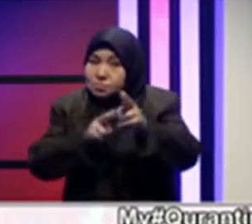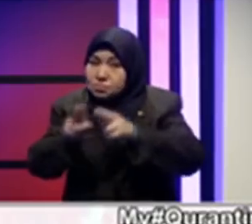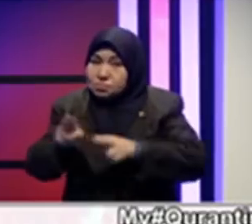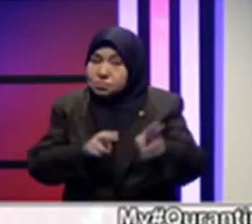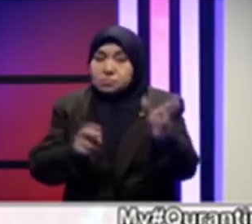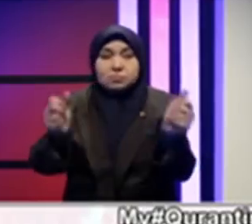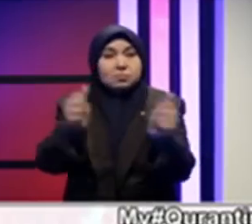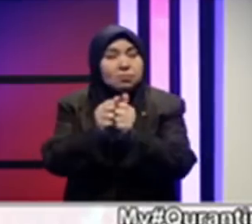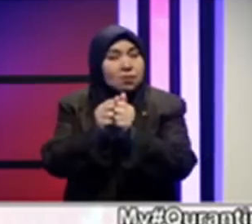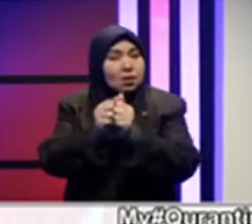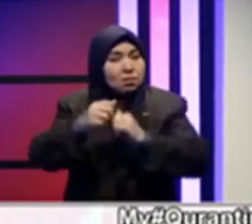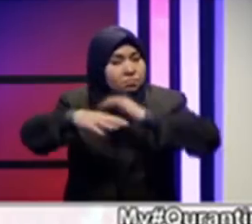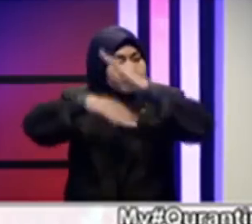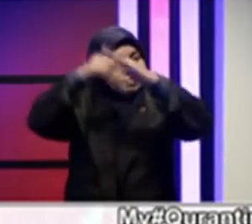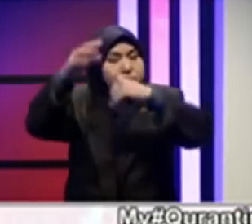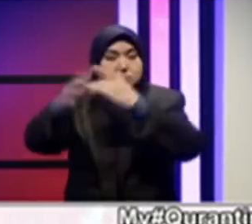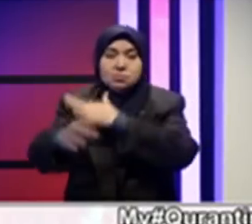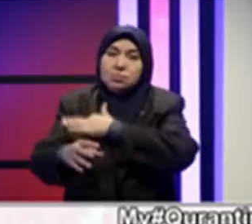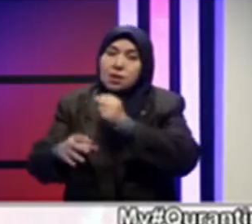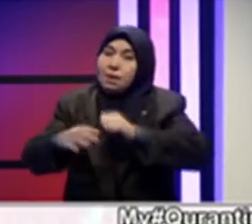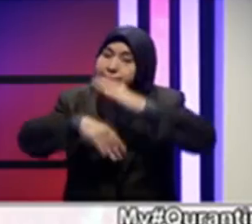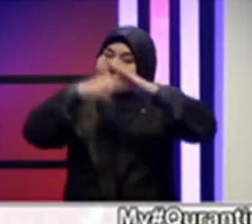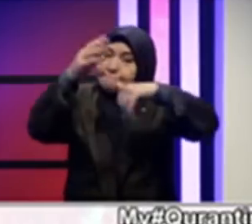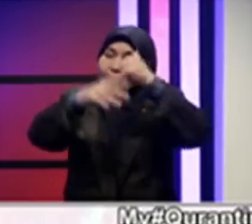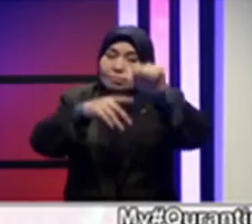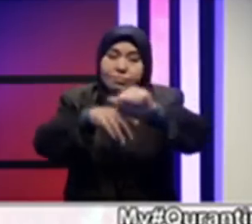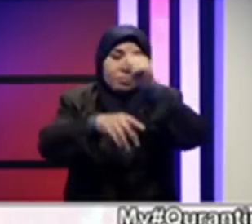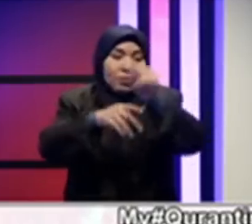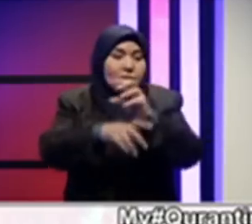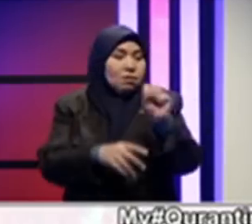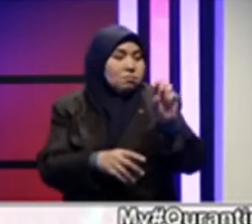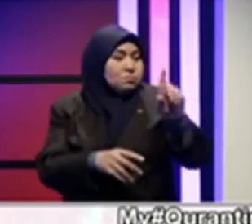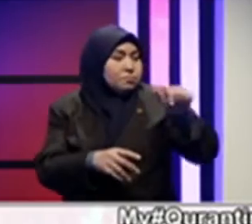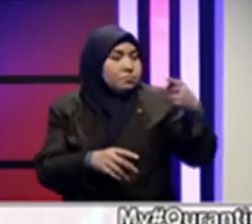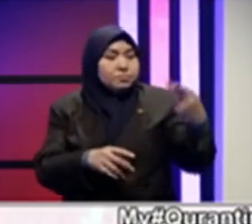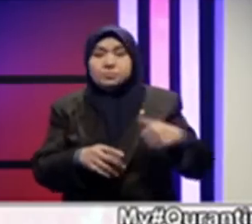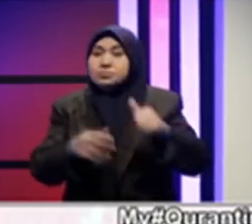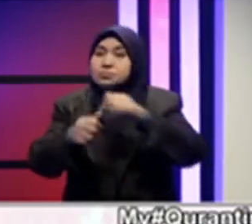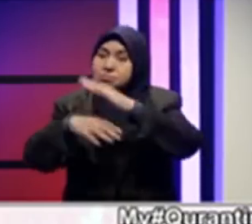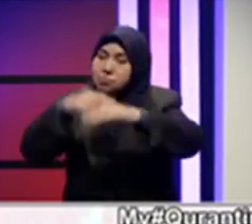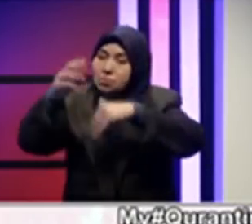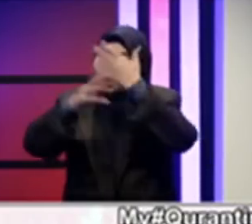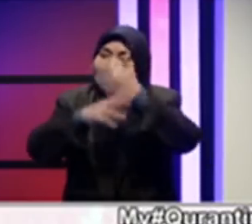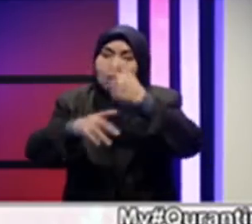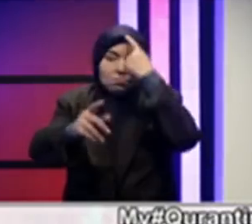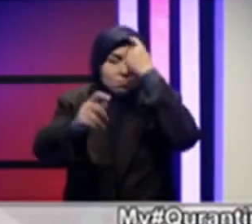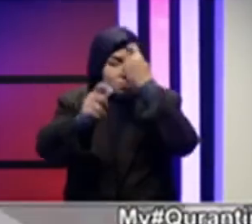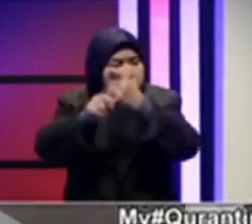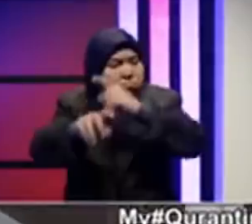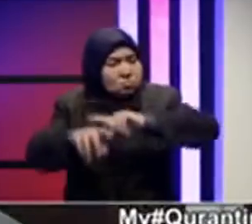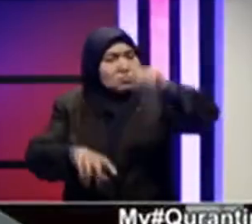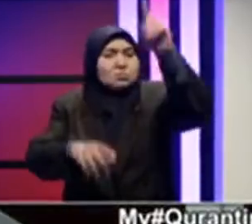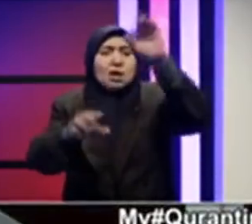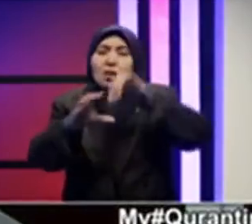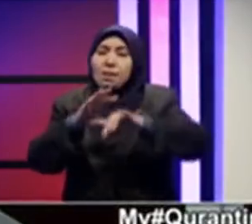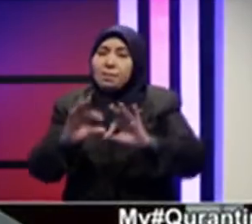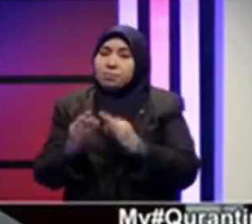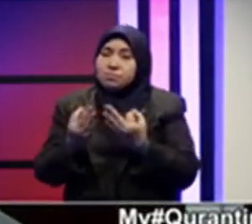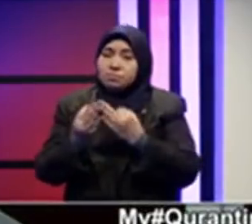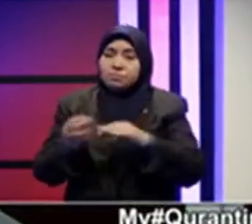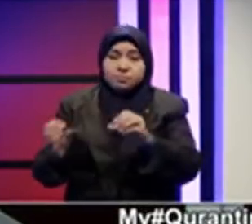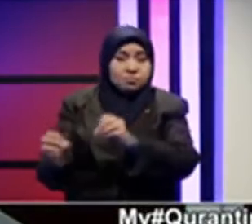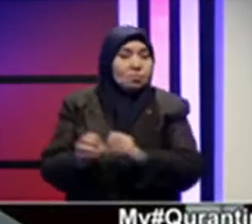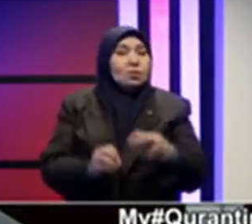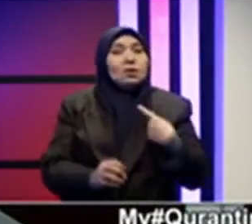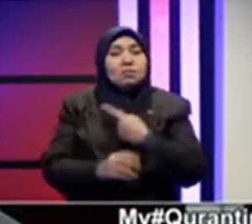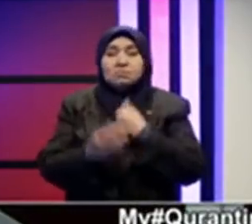dengan membina iman, membina amal soleh, membina takwa sebaik-baik dalam keluarga, dalam organisasi kita.